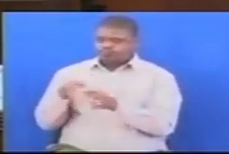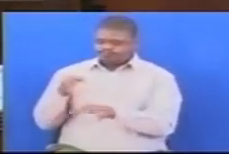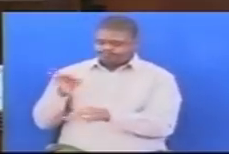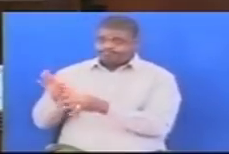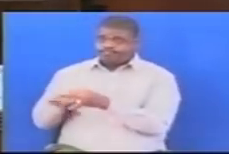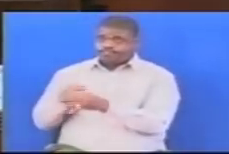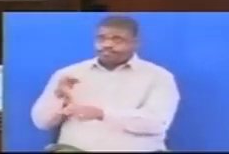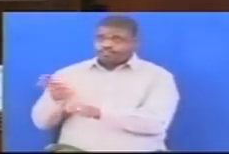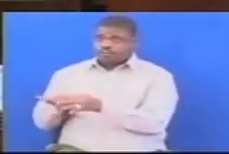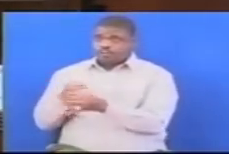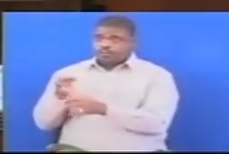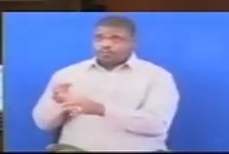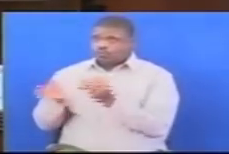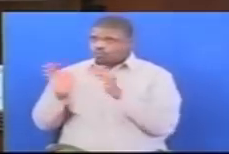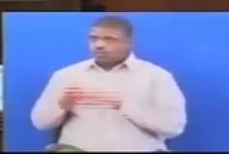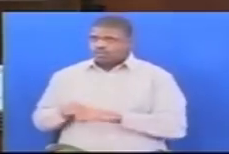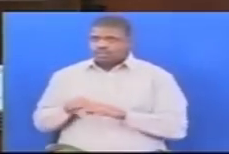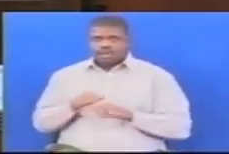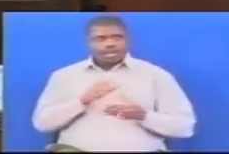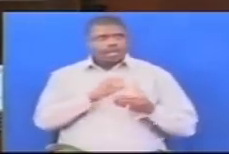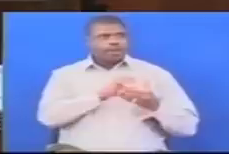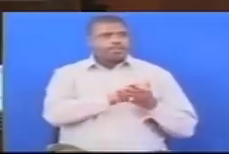Aprili 2016.